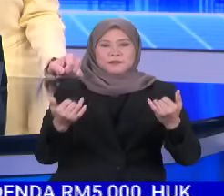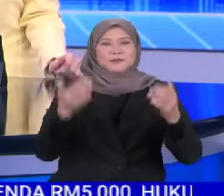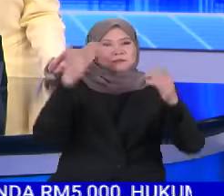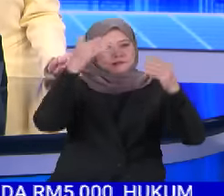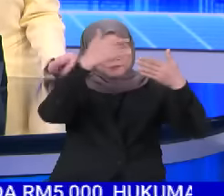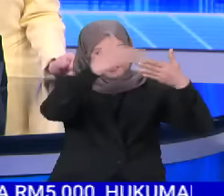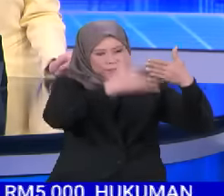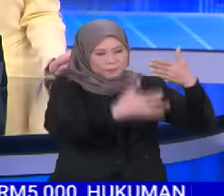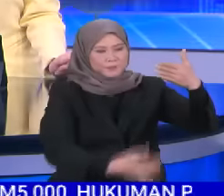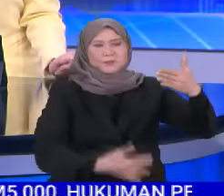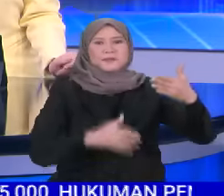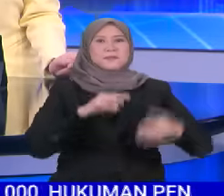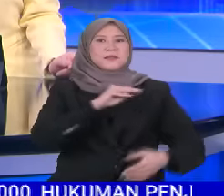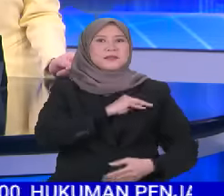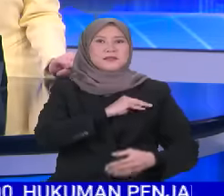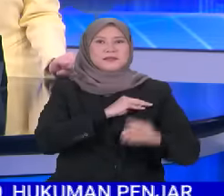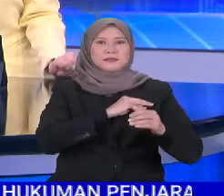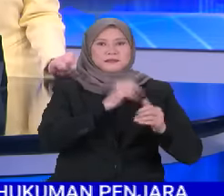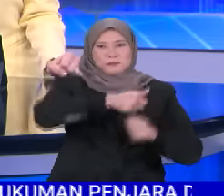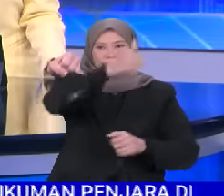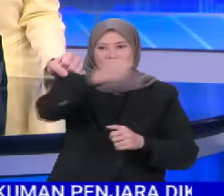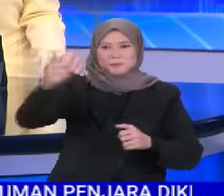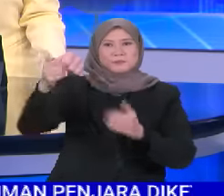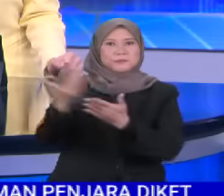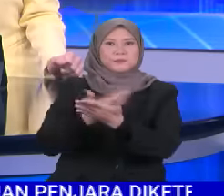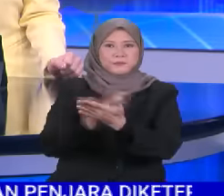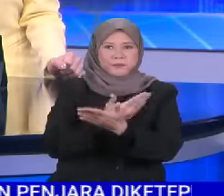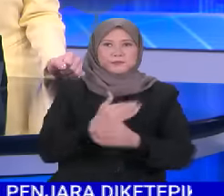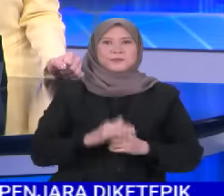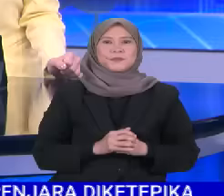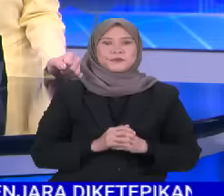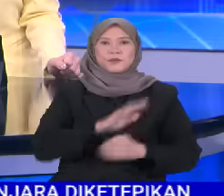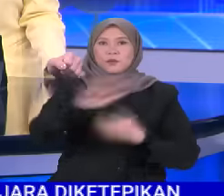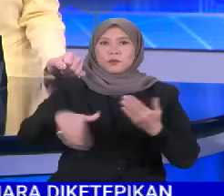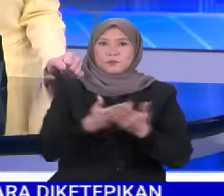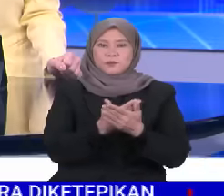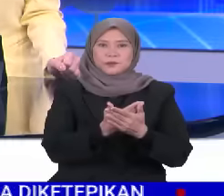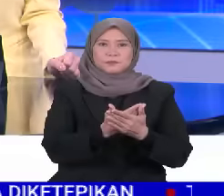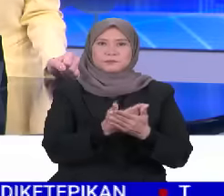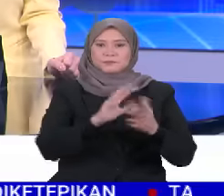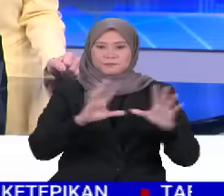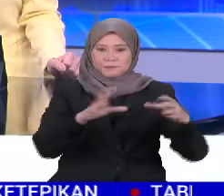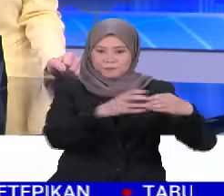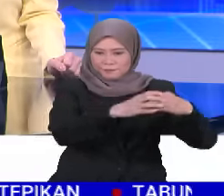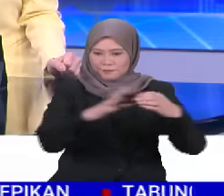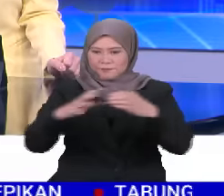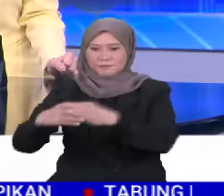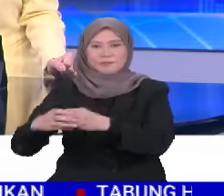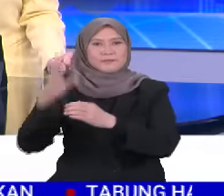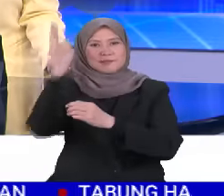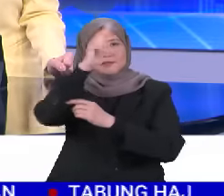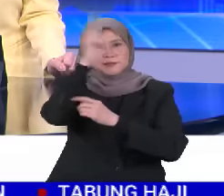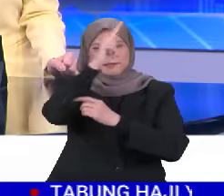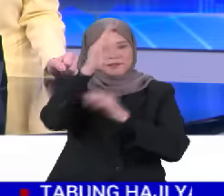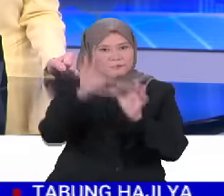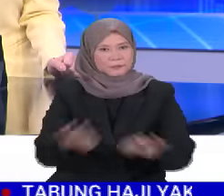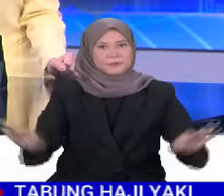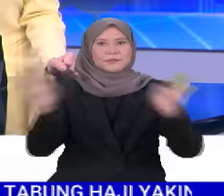saudara kabinet baru pembentukan kabinet yang setara melibatkan semua komposisi party dalam kerajaan menjadi